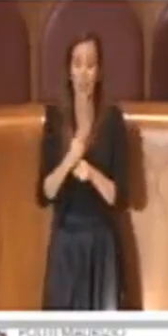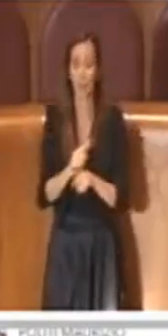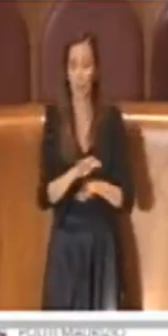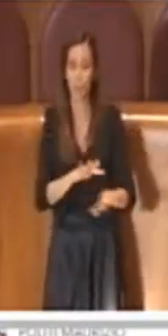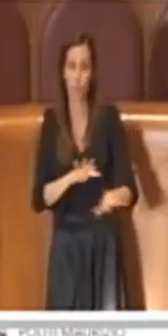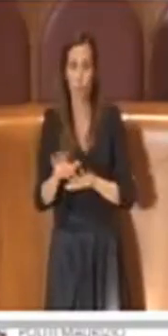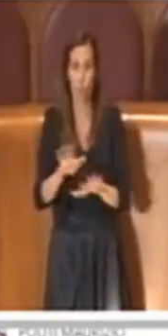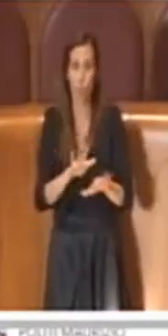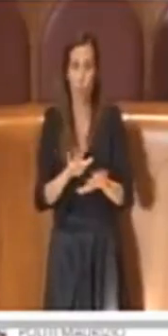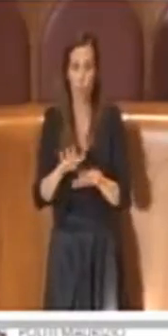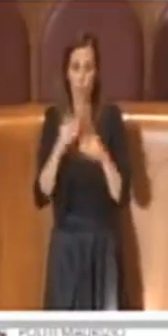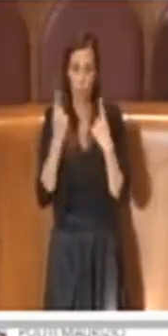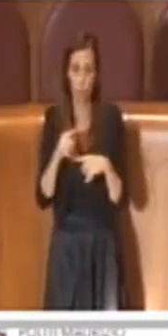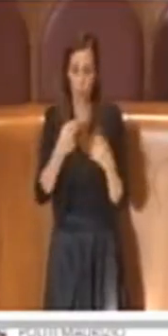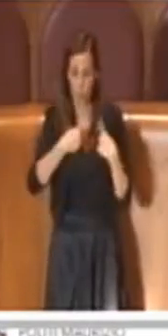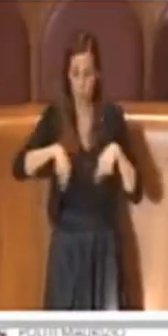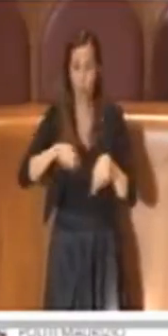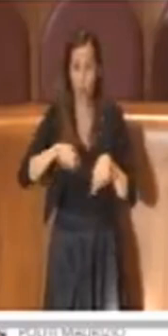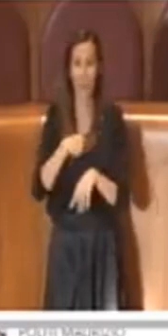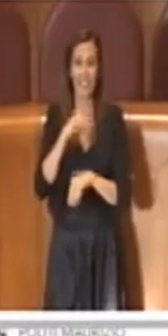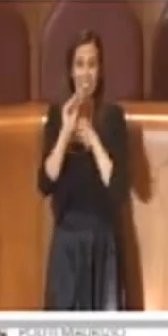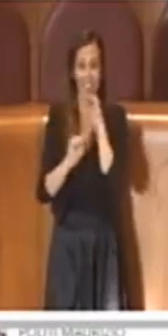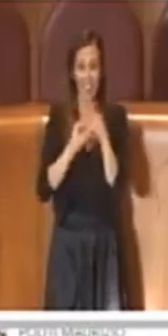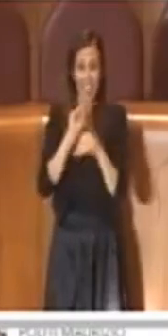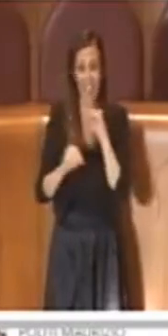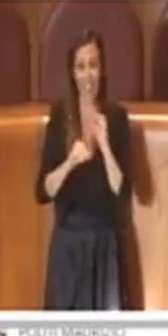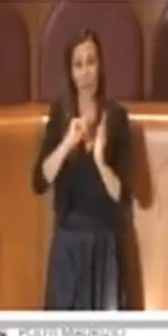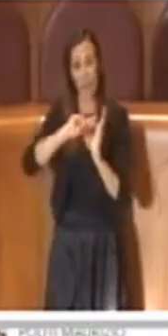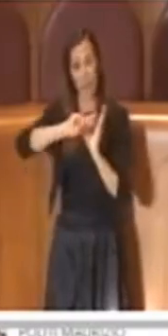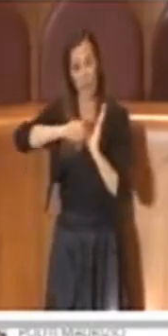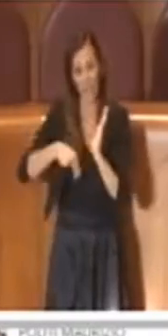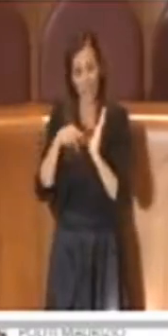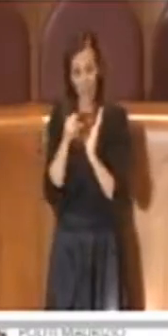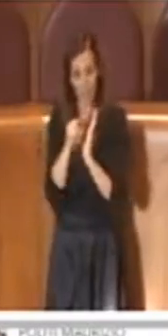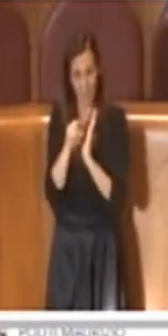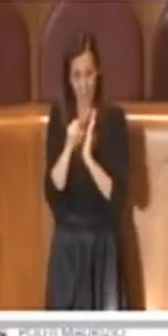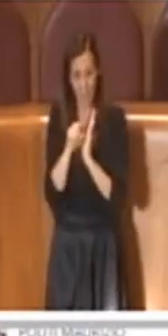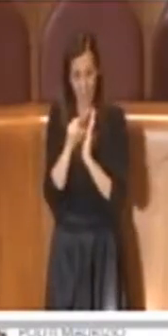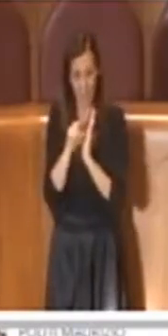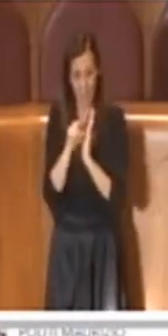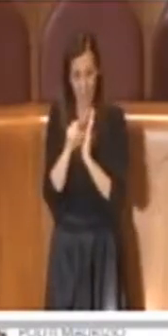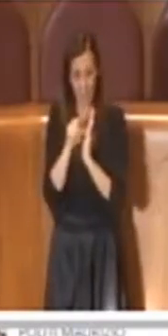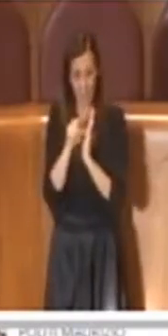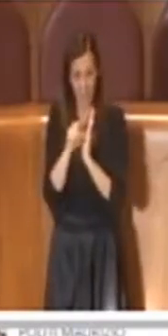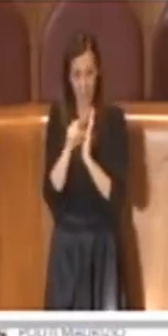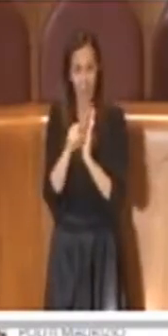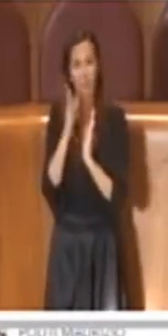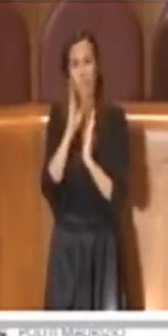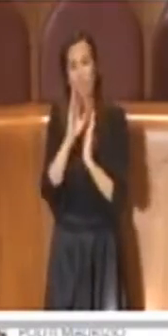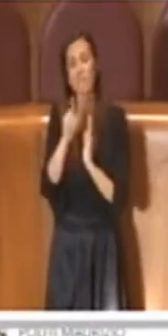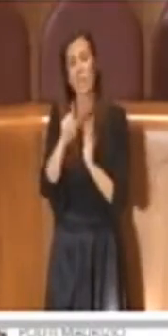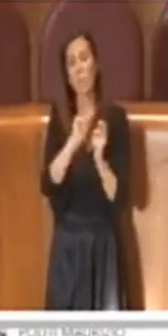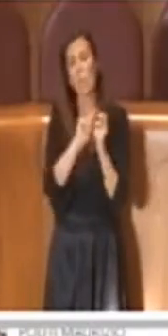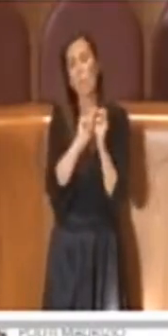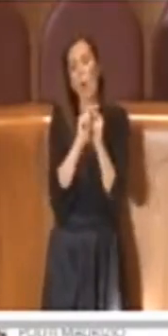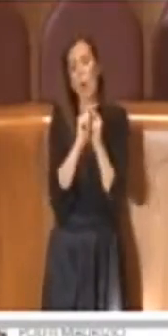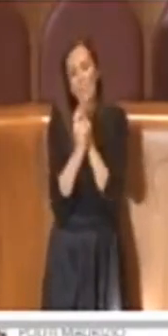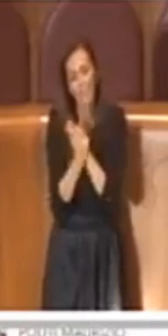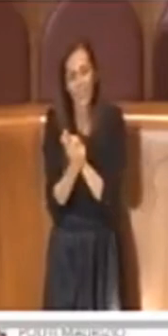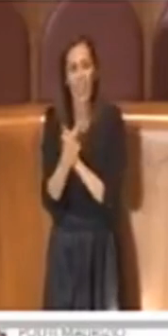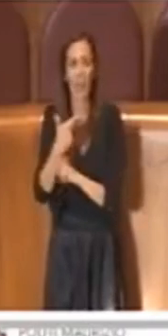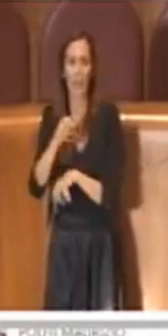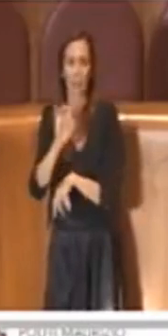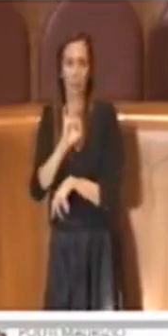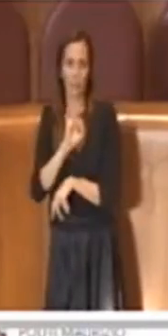questo senso. Allora noi chiediamo ai firmatari di cassare la richiesta di conferimento della